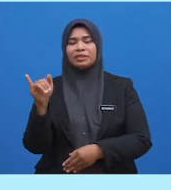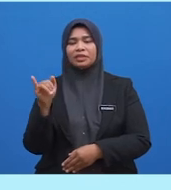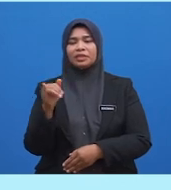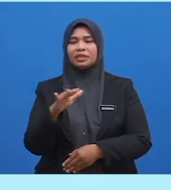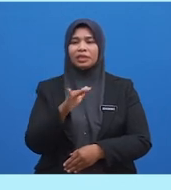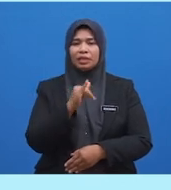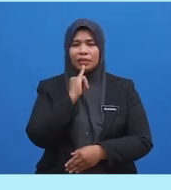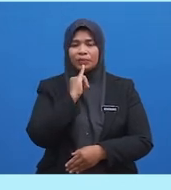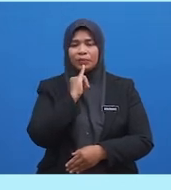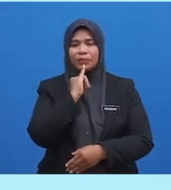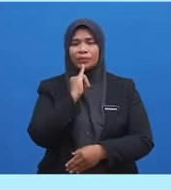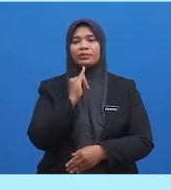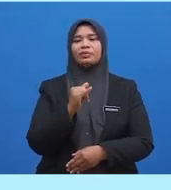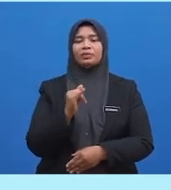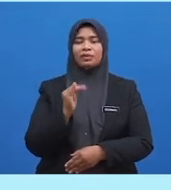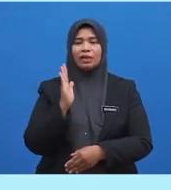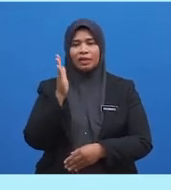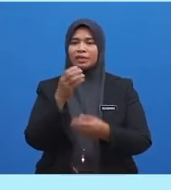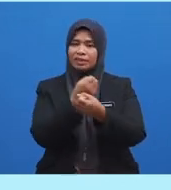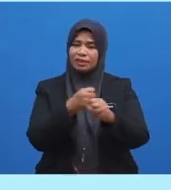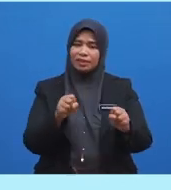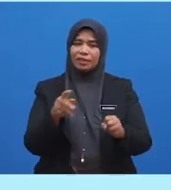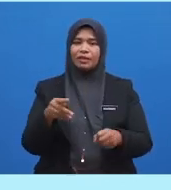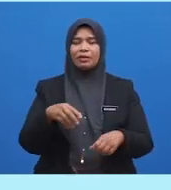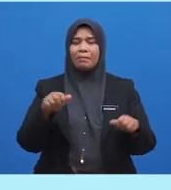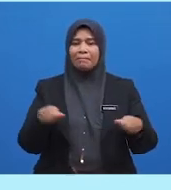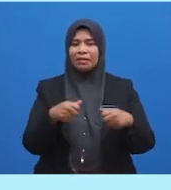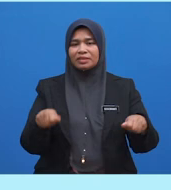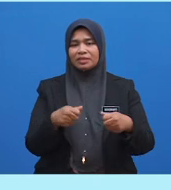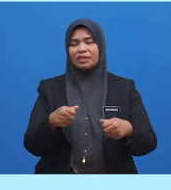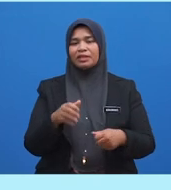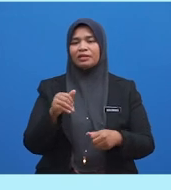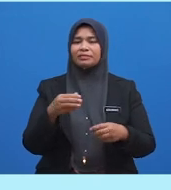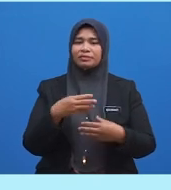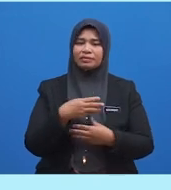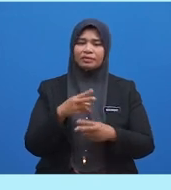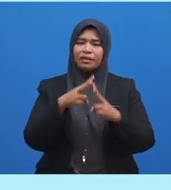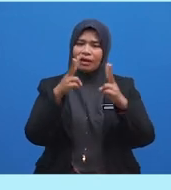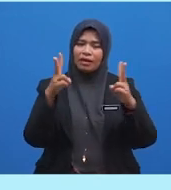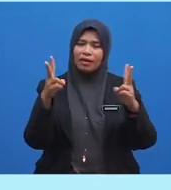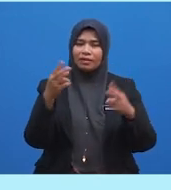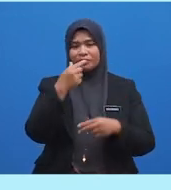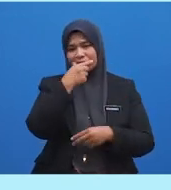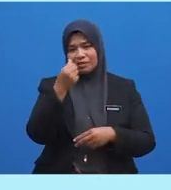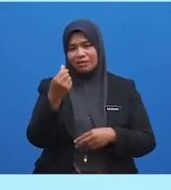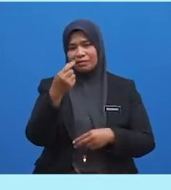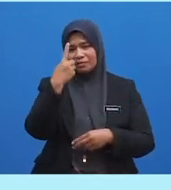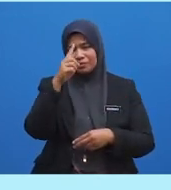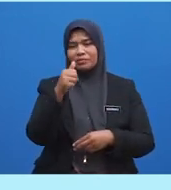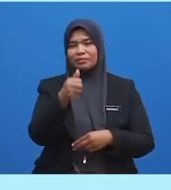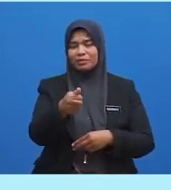ibu kamu menyediakan masakannya sangat enak untuk kamu